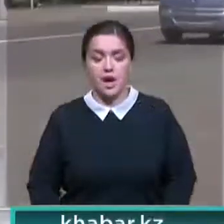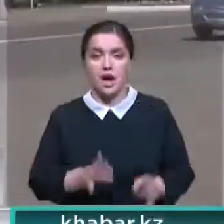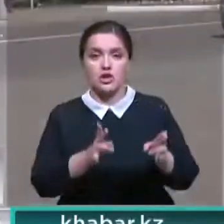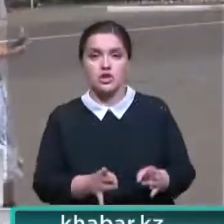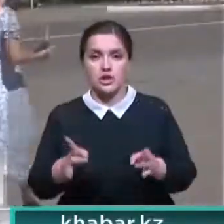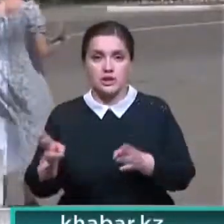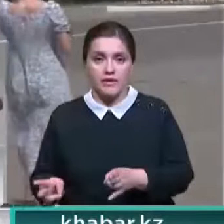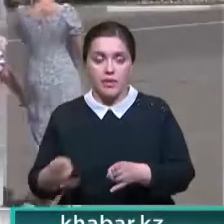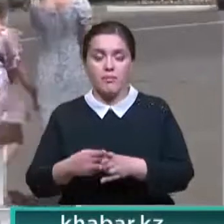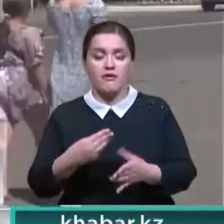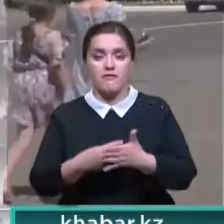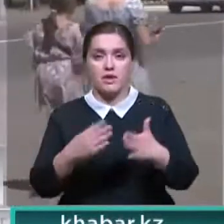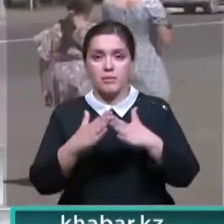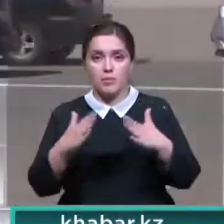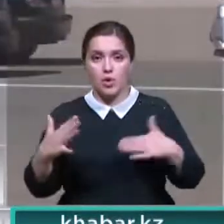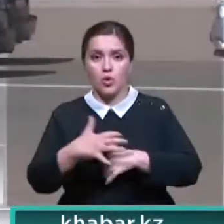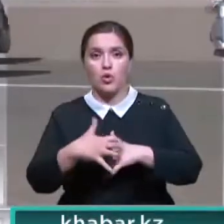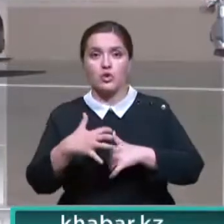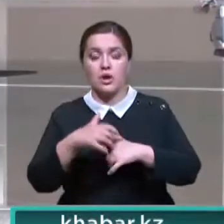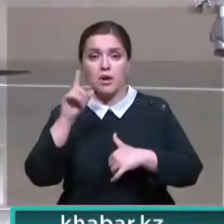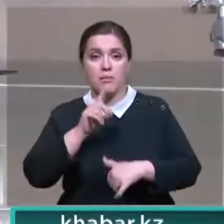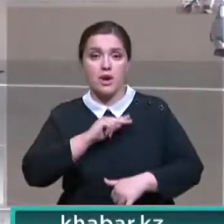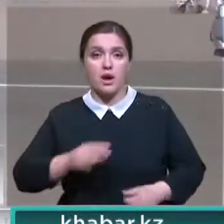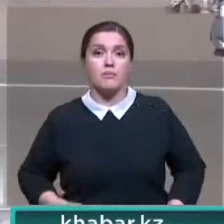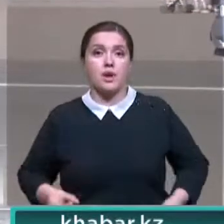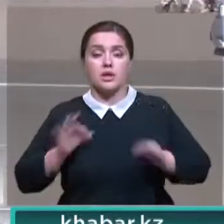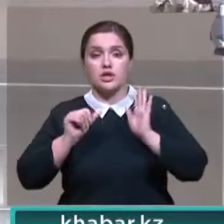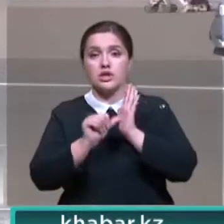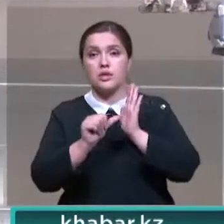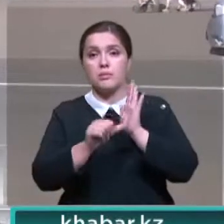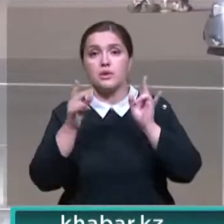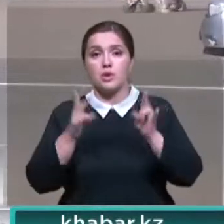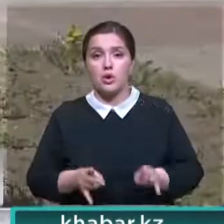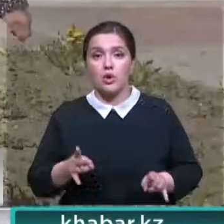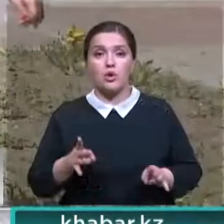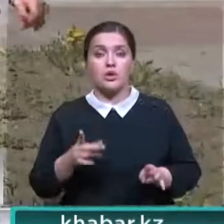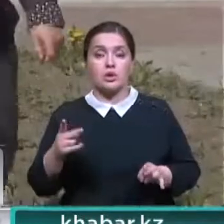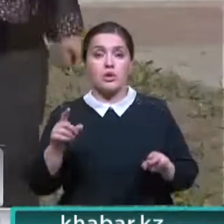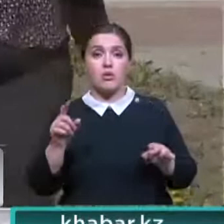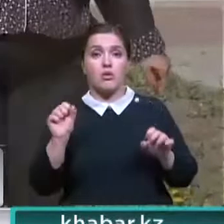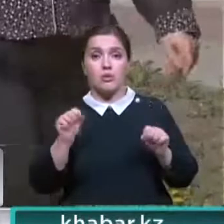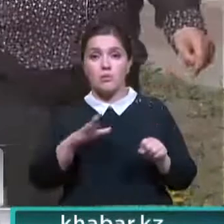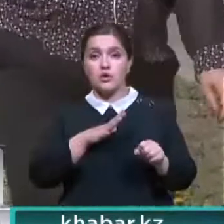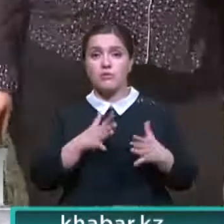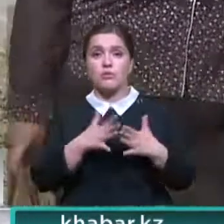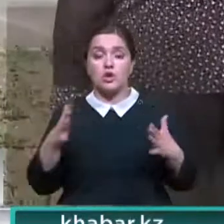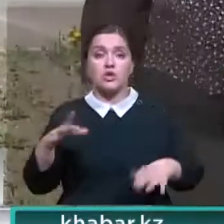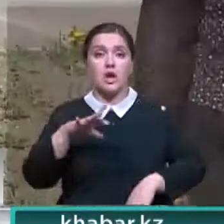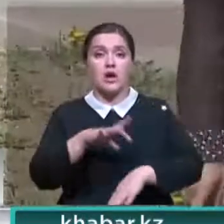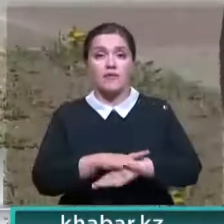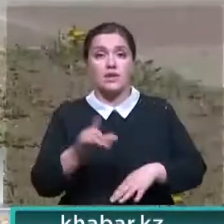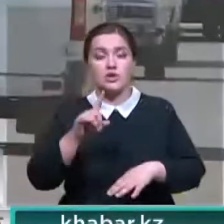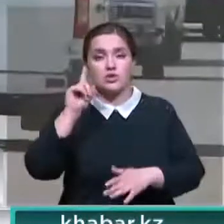Жертвами финансовой пирамиды стали жители Кокшетау. Пока сотрудникам прокуратуры известно о 60 потерпевших, но не исключено, что их может быть и